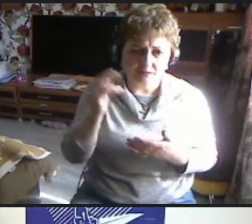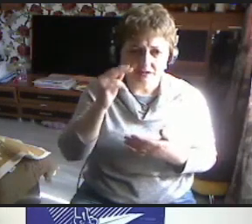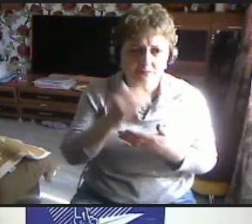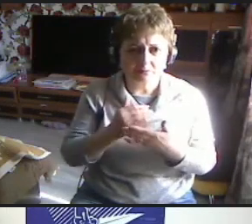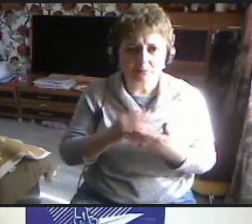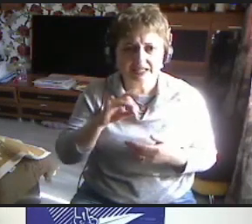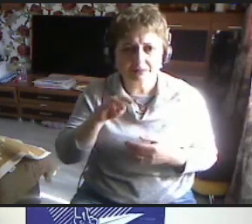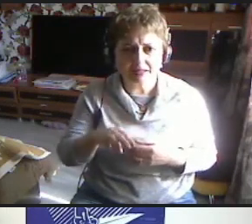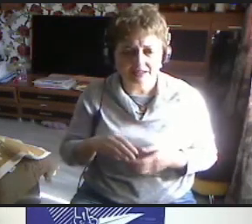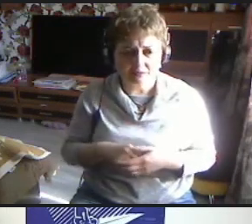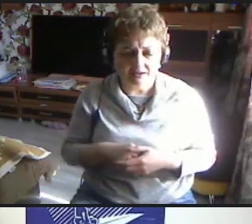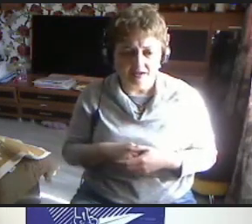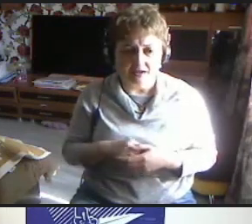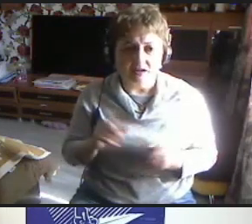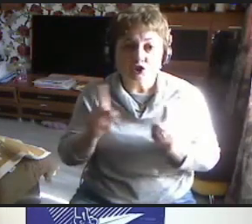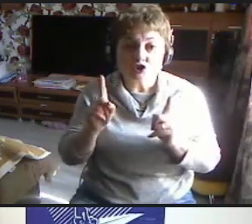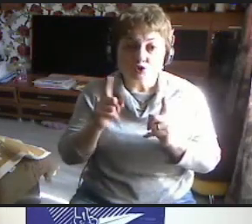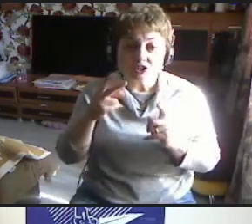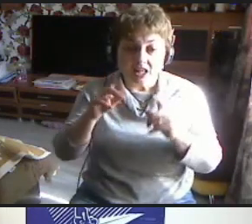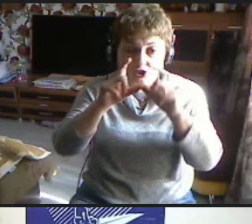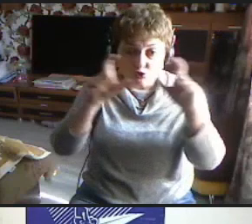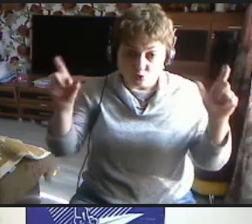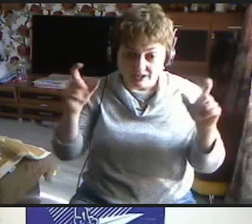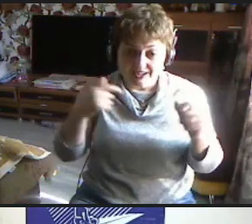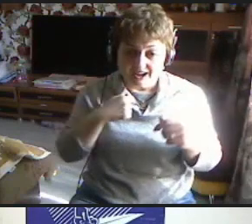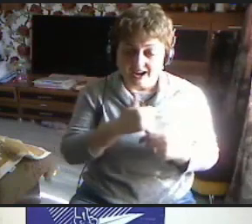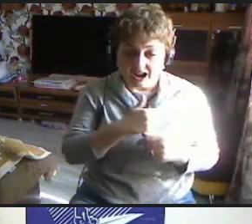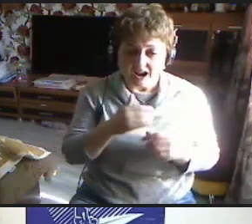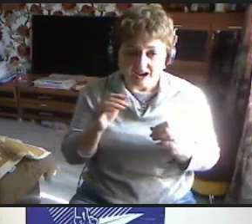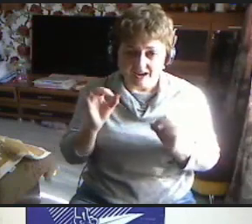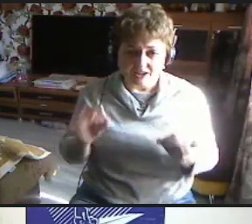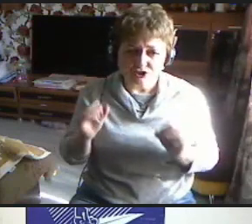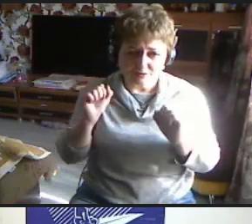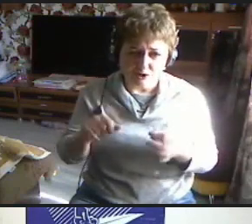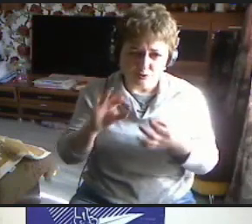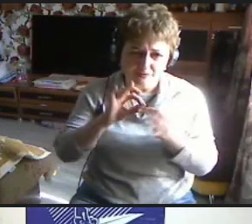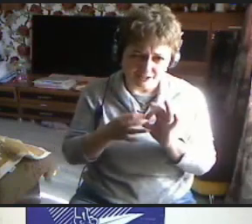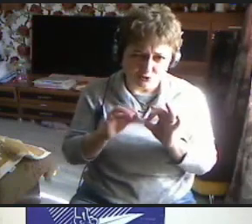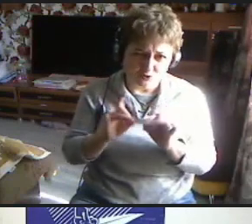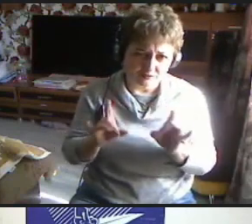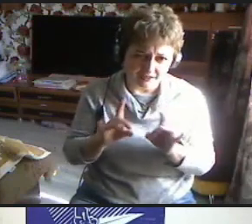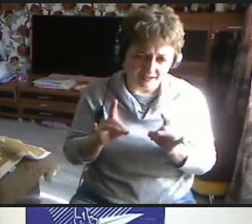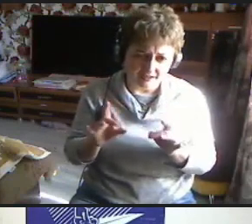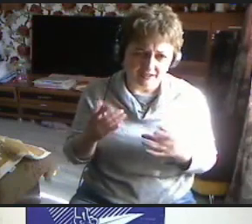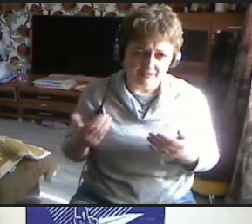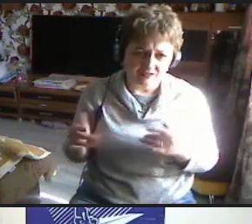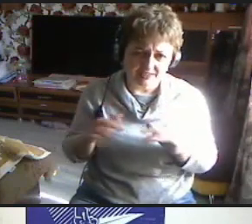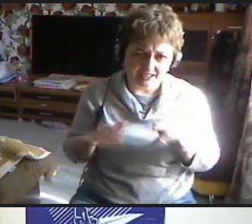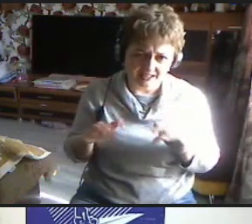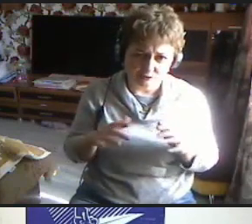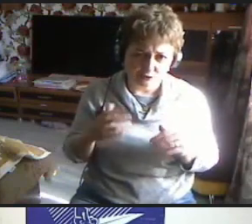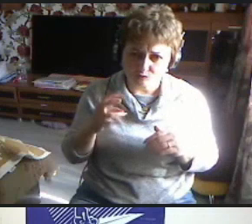Вот что для школьников. Я, конечно, могу очень подробно вдаваться в деятельность, но я думаю, что очень